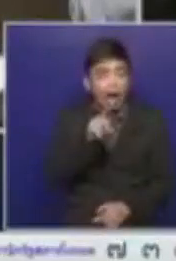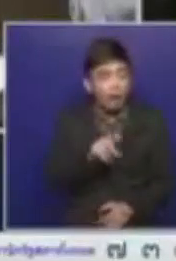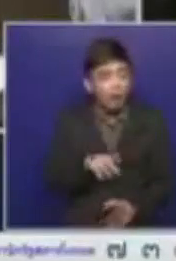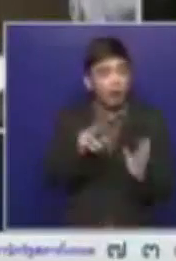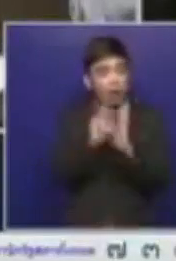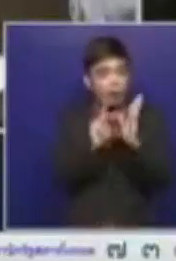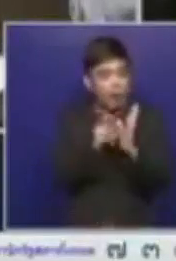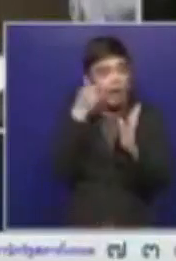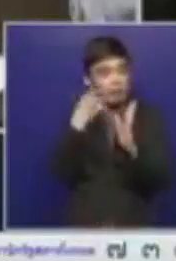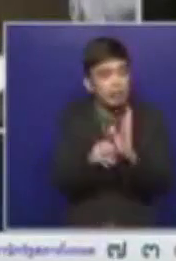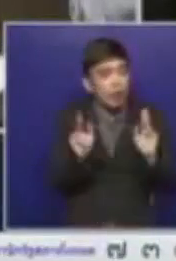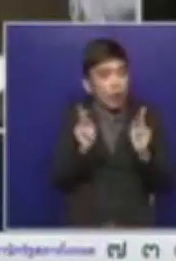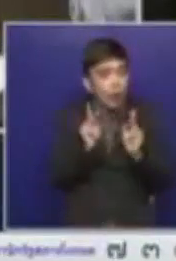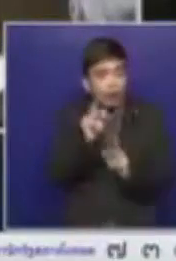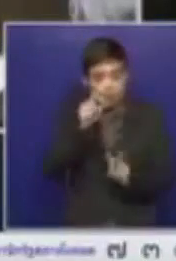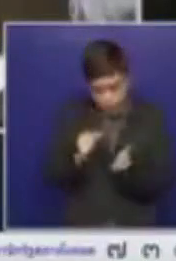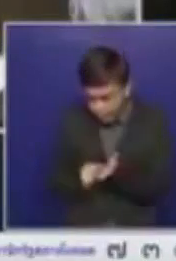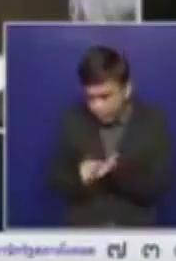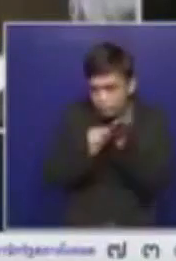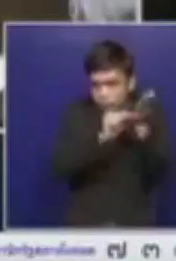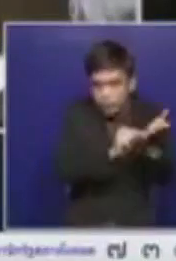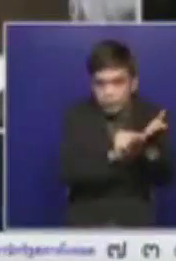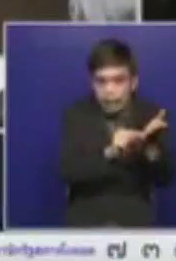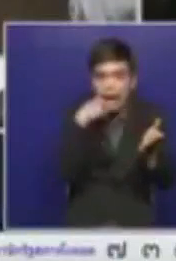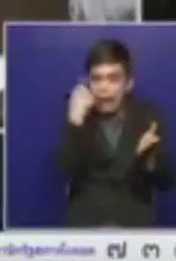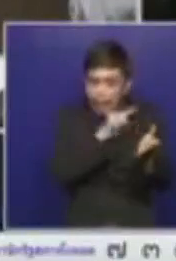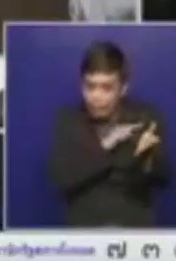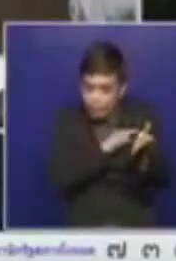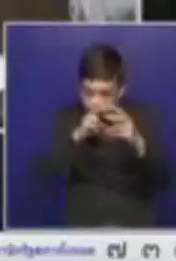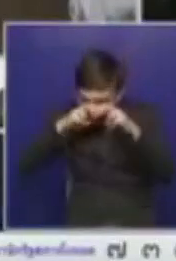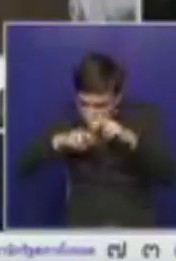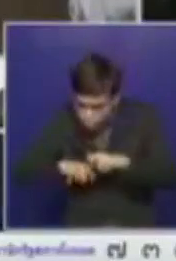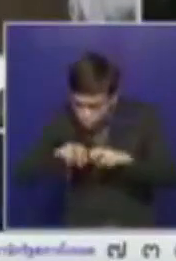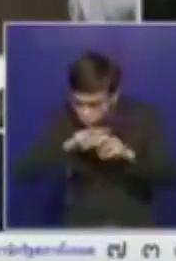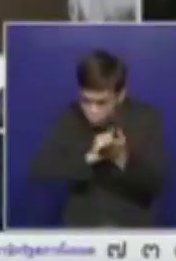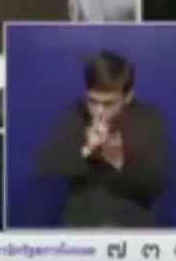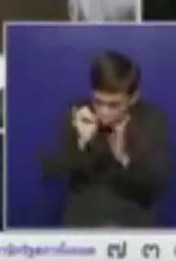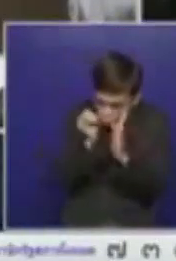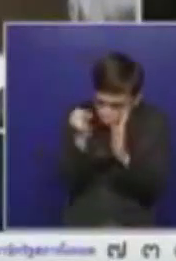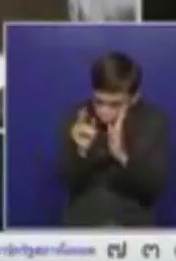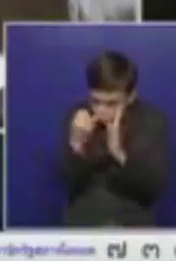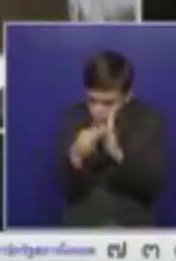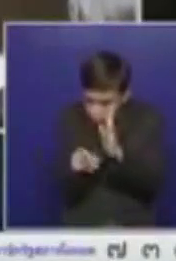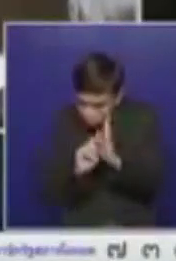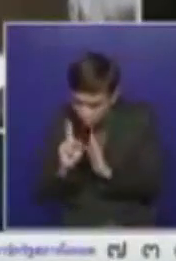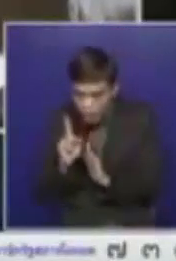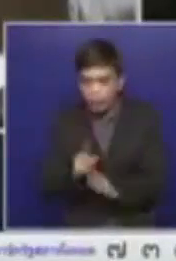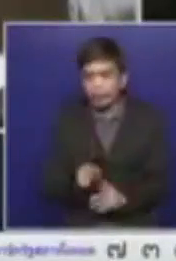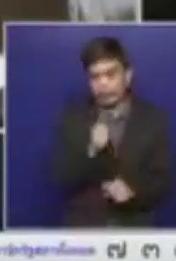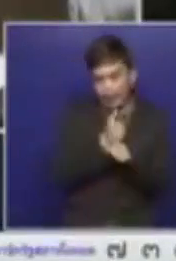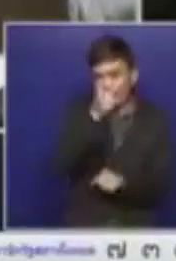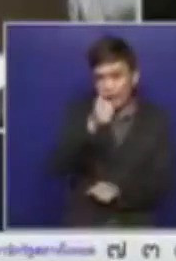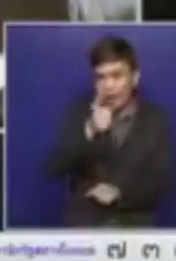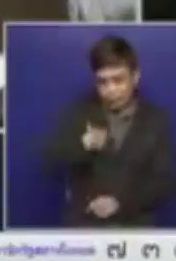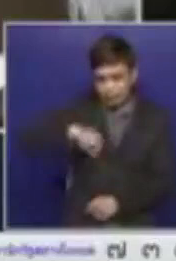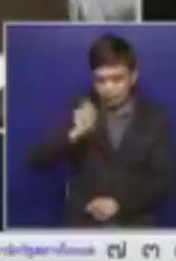ไว้ทุกดอกว่าอะไรจะเกิดขึ้นบ้างต้องแก้เกมอะไรอย่างไรแต่ฝ่ายค้านชุดนี้ทำงานเฉพาะหน้าคนอภิปรายหลักๆก็มี